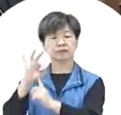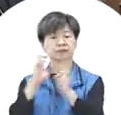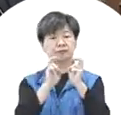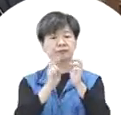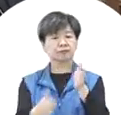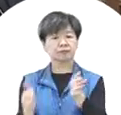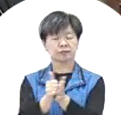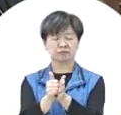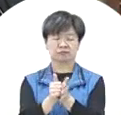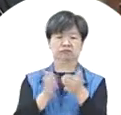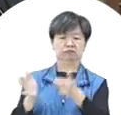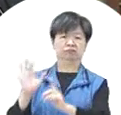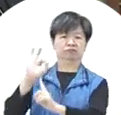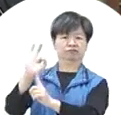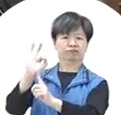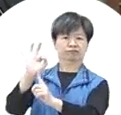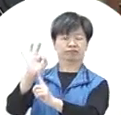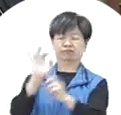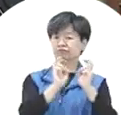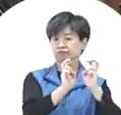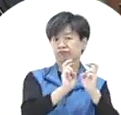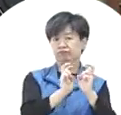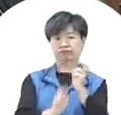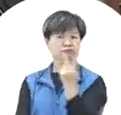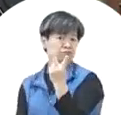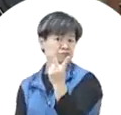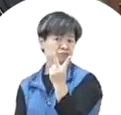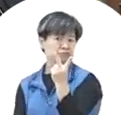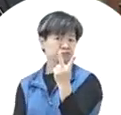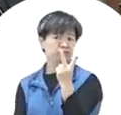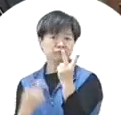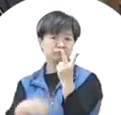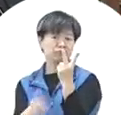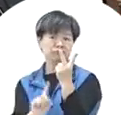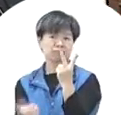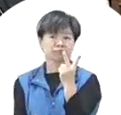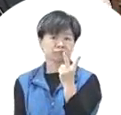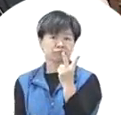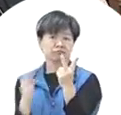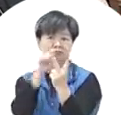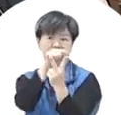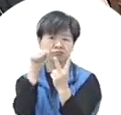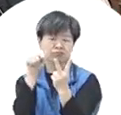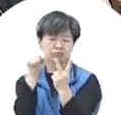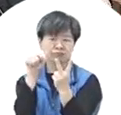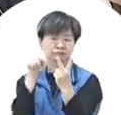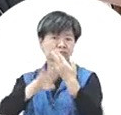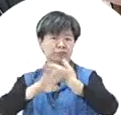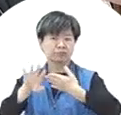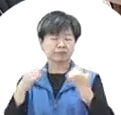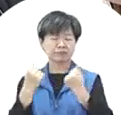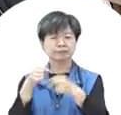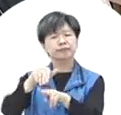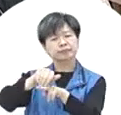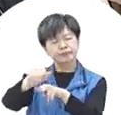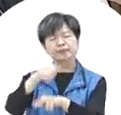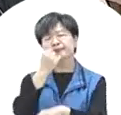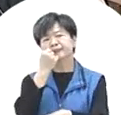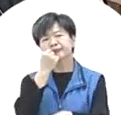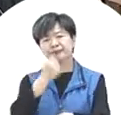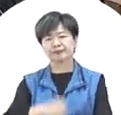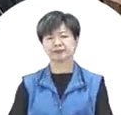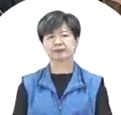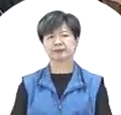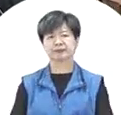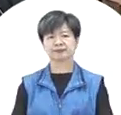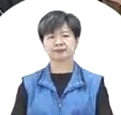能搭公车、搭捷运，还有什么？还有部分的高铁，